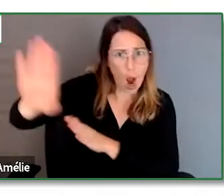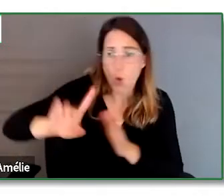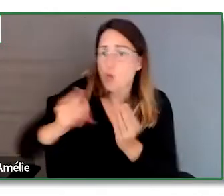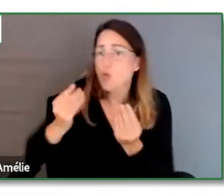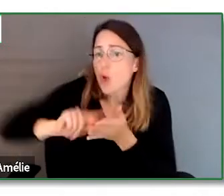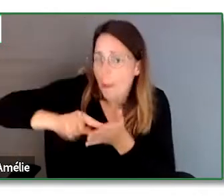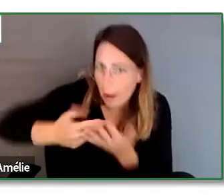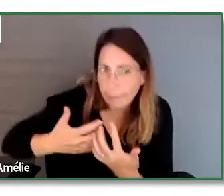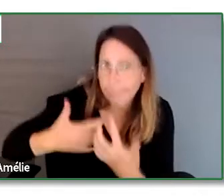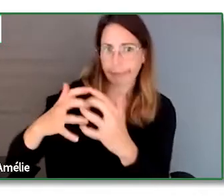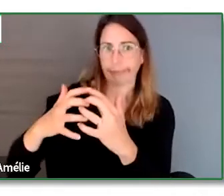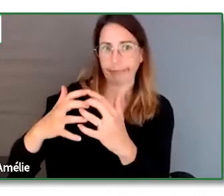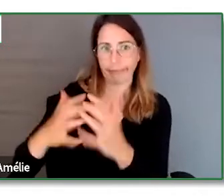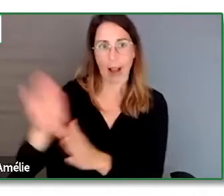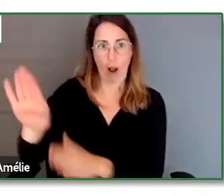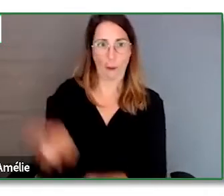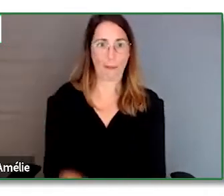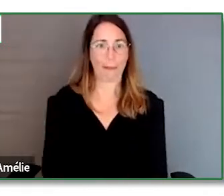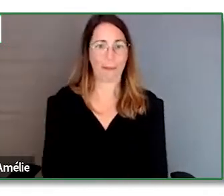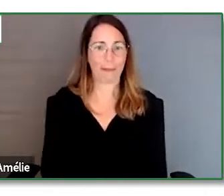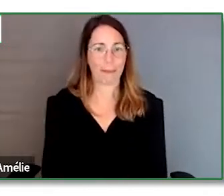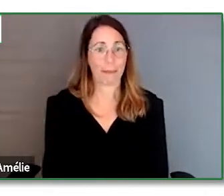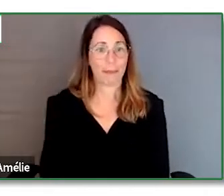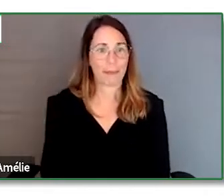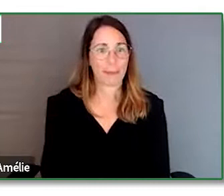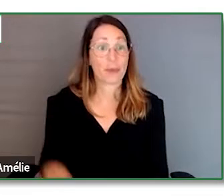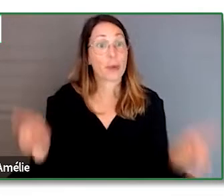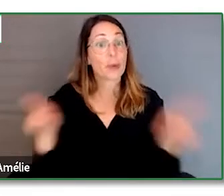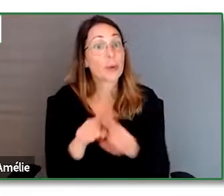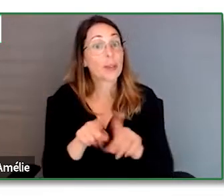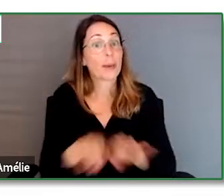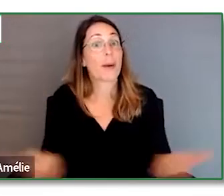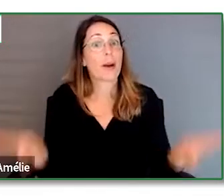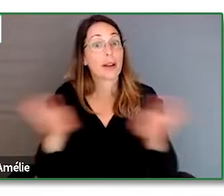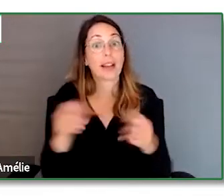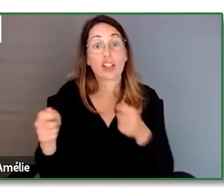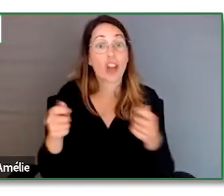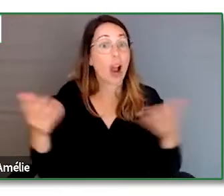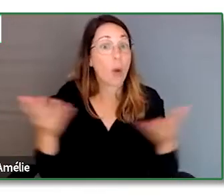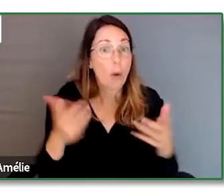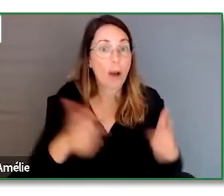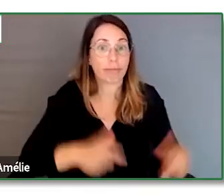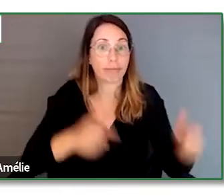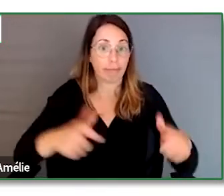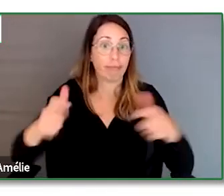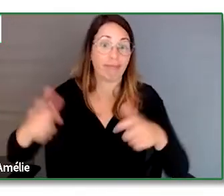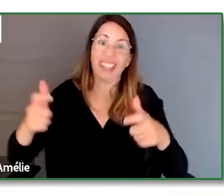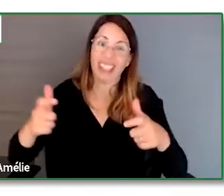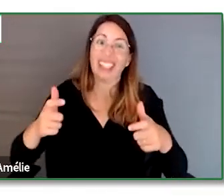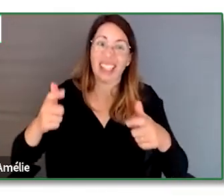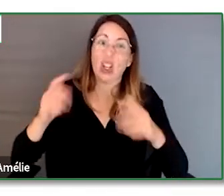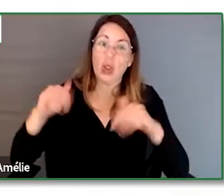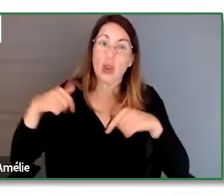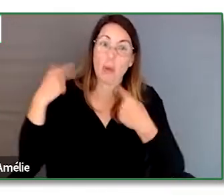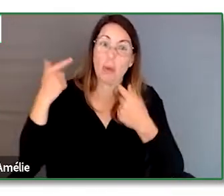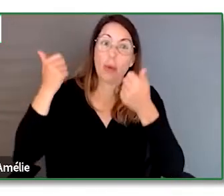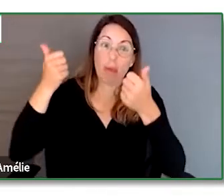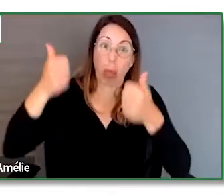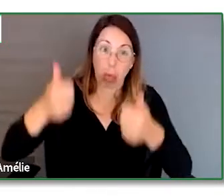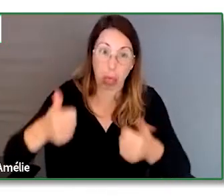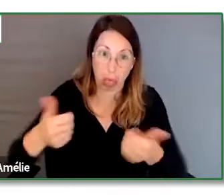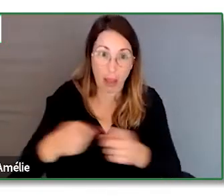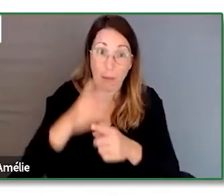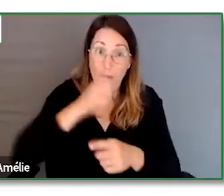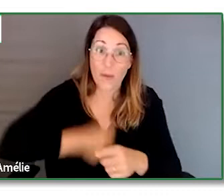Nous devons gérer une infrastructure vieillissante. De toute évidence, c'est un autre défi pour